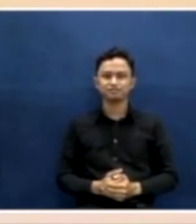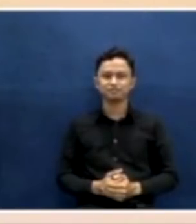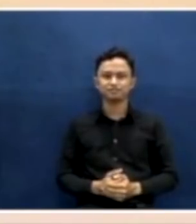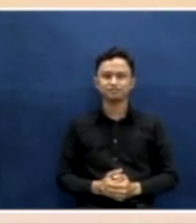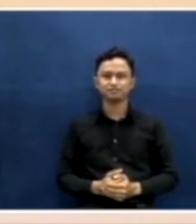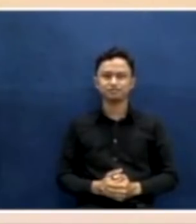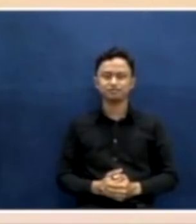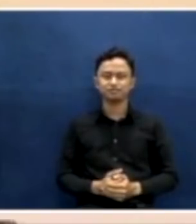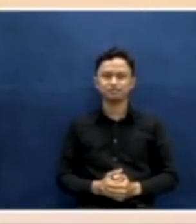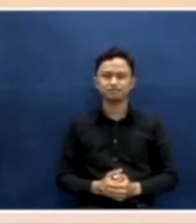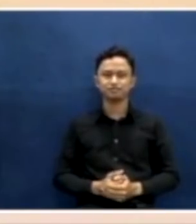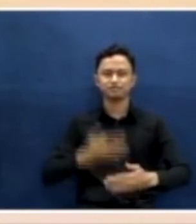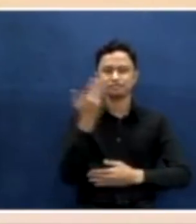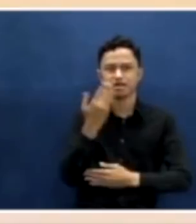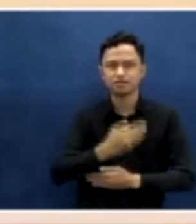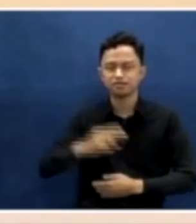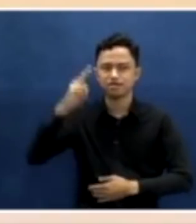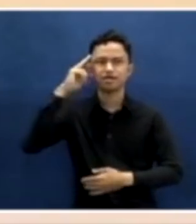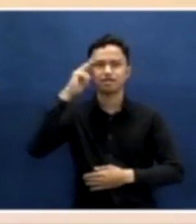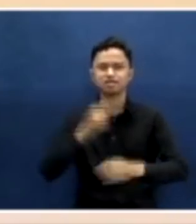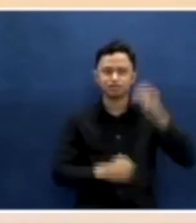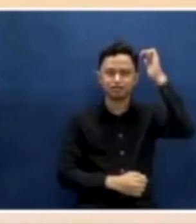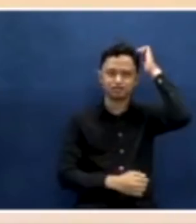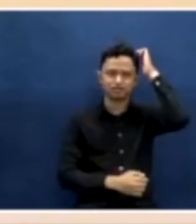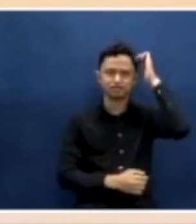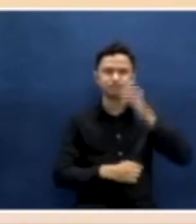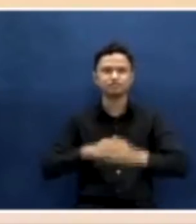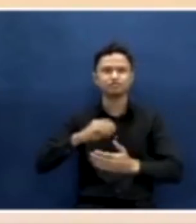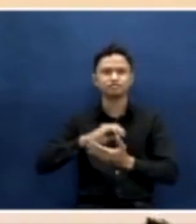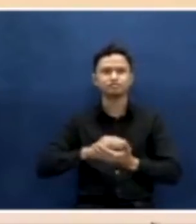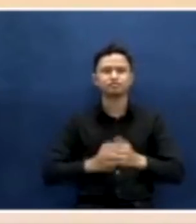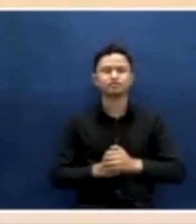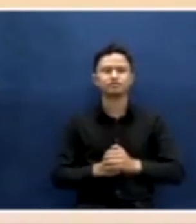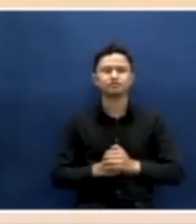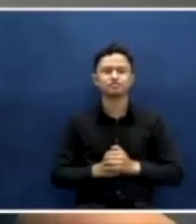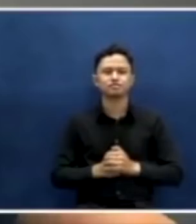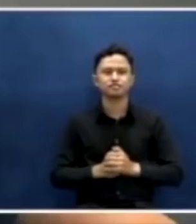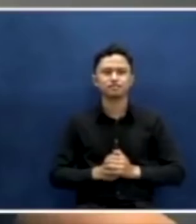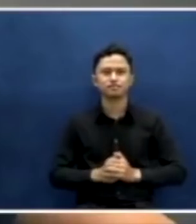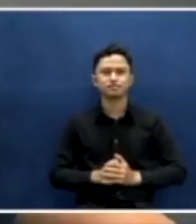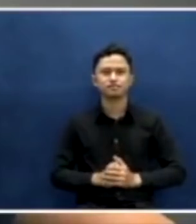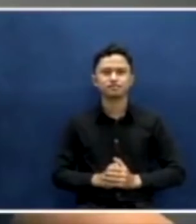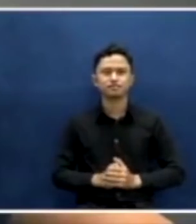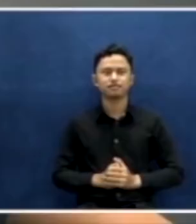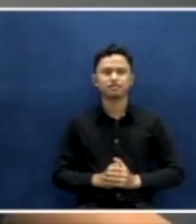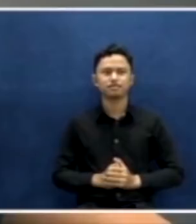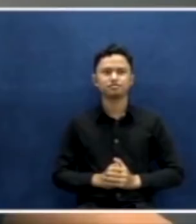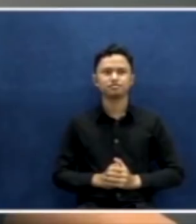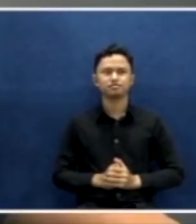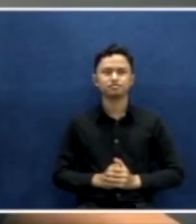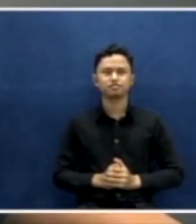hai innalhamdalillah wa shalaatu wa salaamu ala rosulillah wa ala alihi washohbihi waman tabi'ahum Bi ihsanin ilaa Yaumil